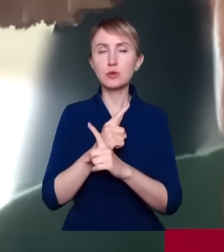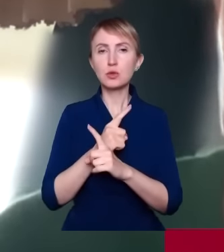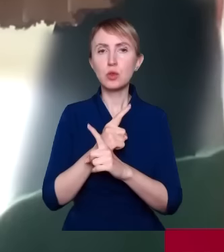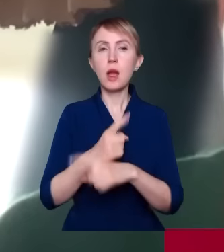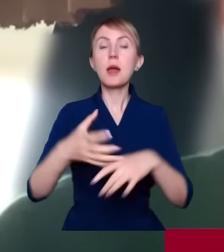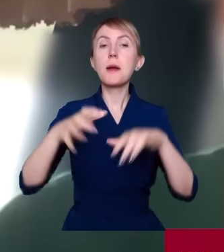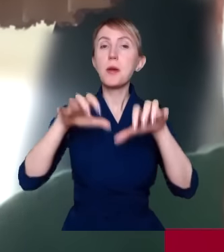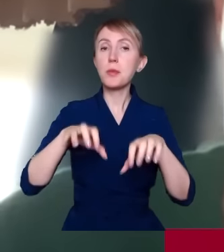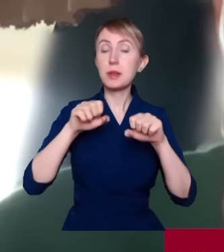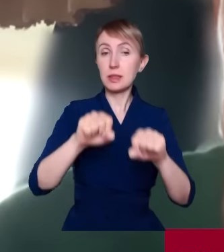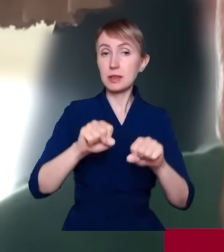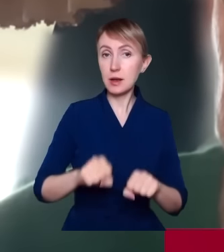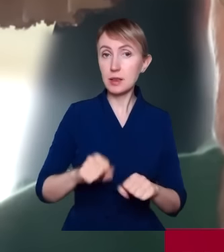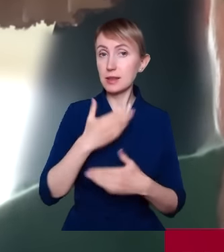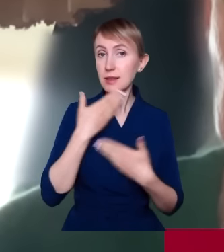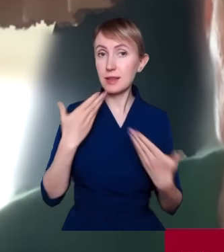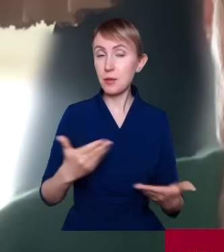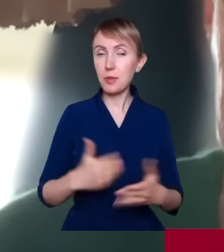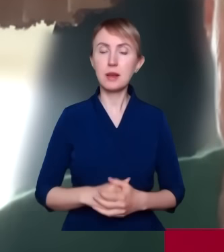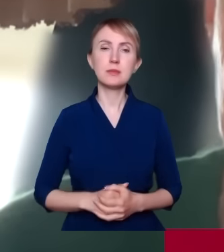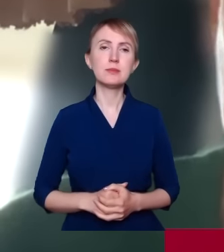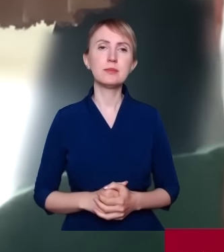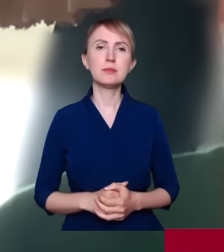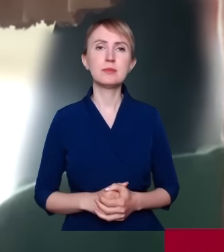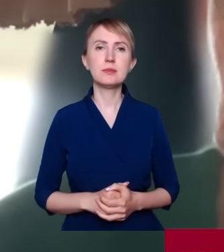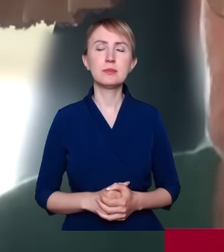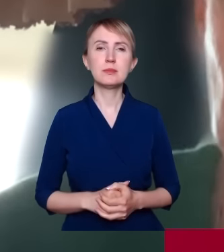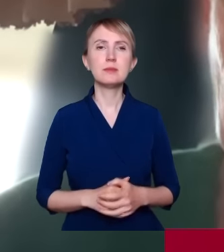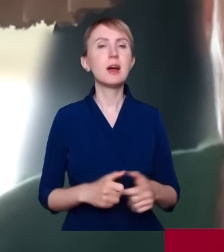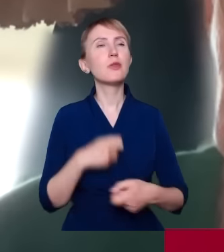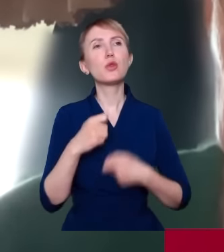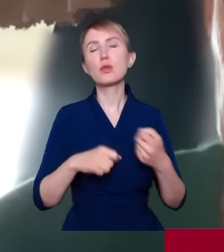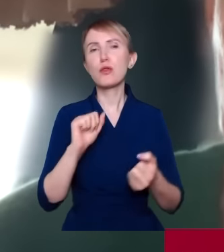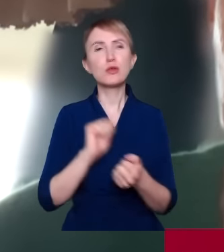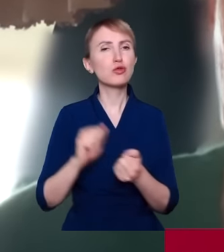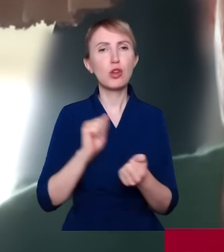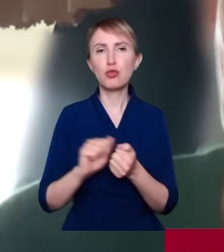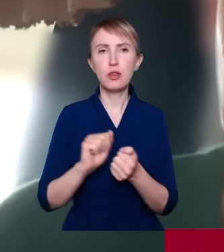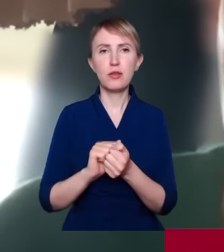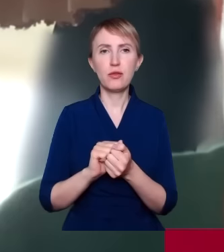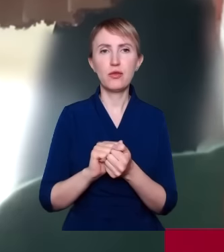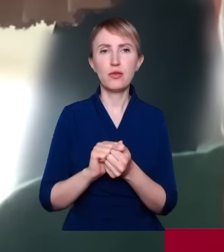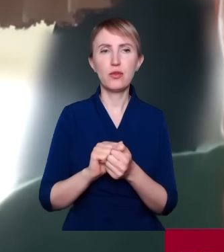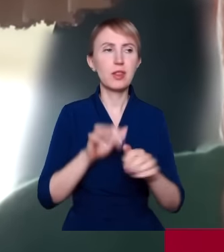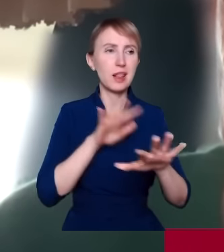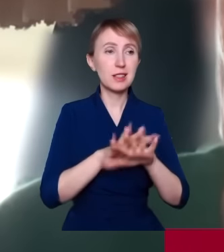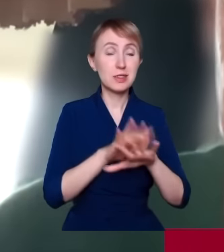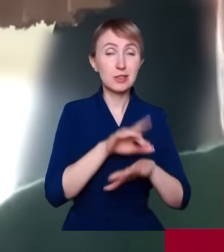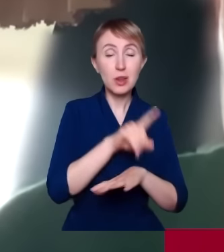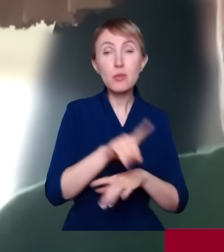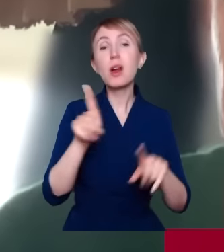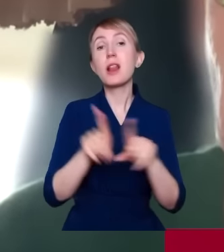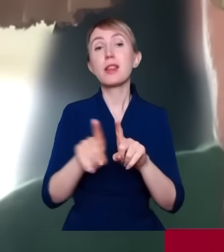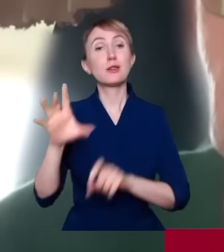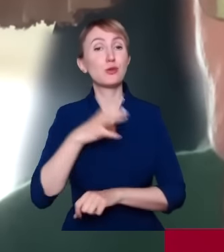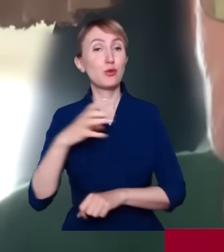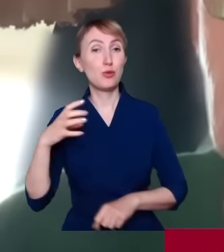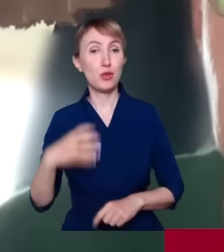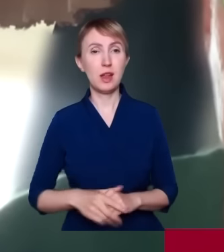banku nie ma. A to jest rozwiązanie szkodliwe zarówno ustrojowo, jak też i gospodarczo. A